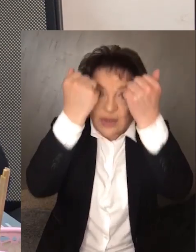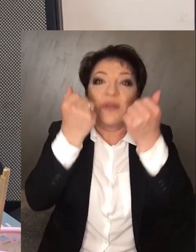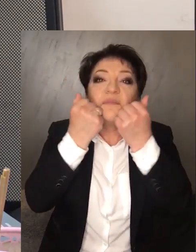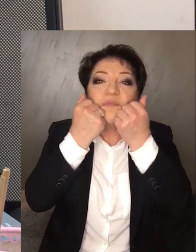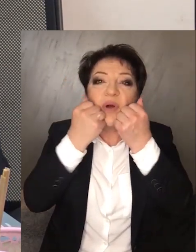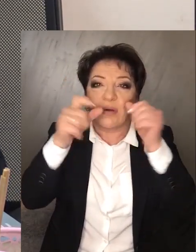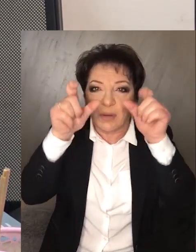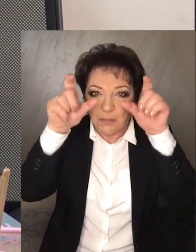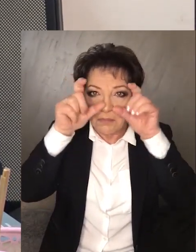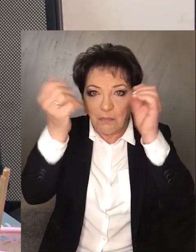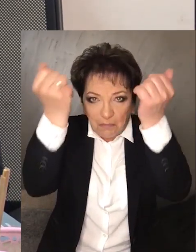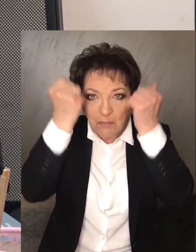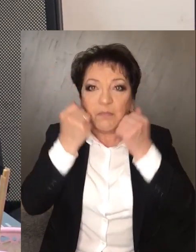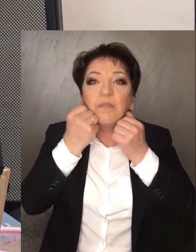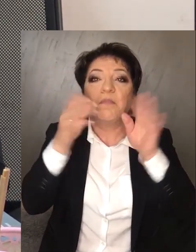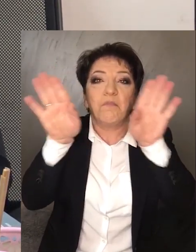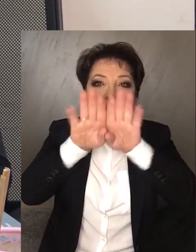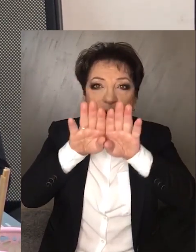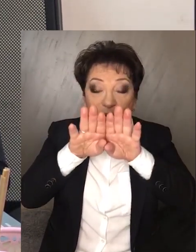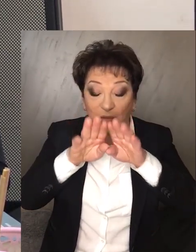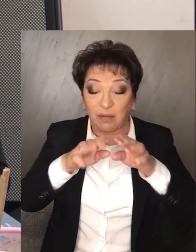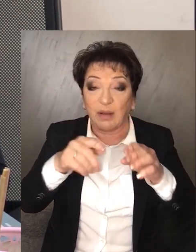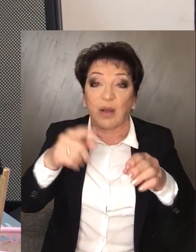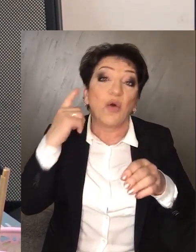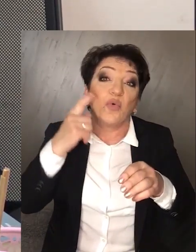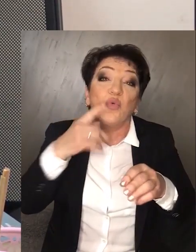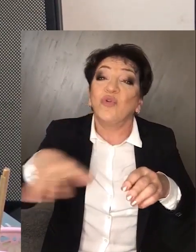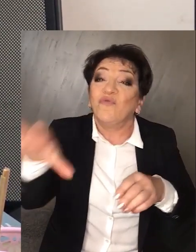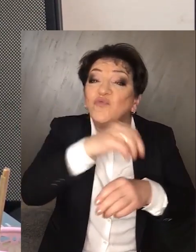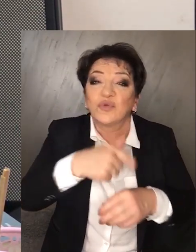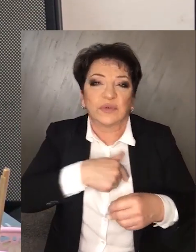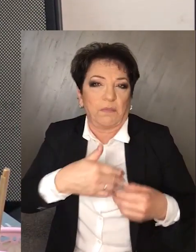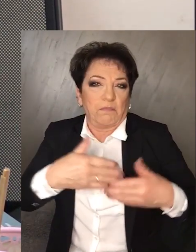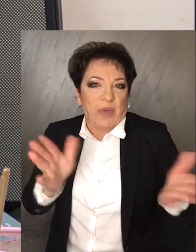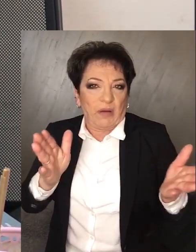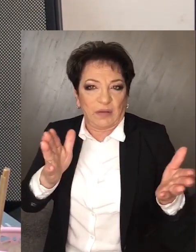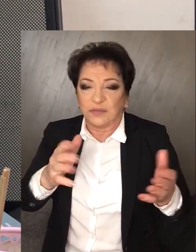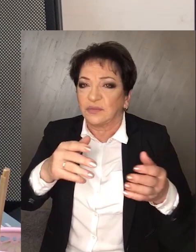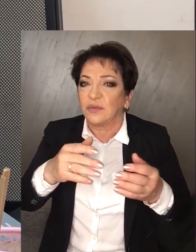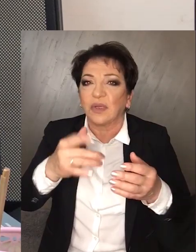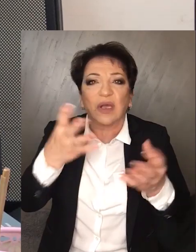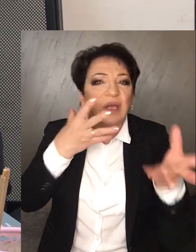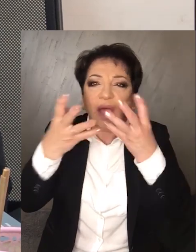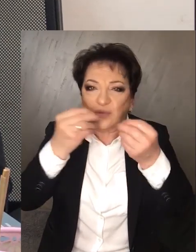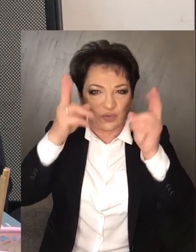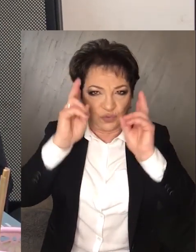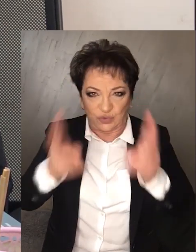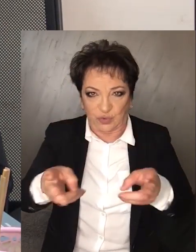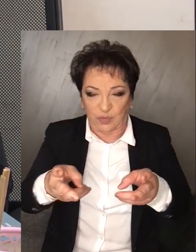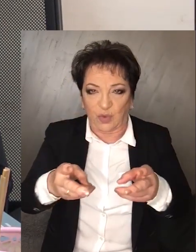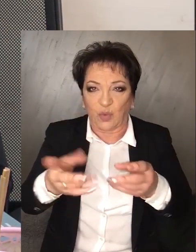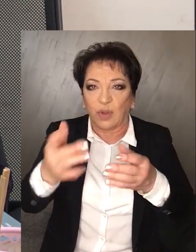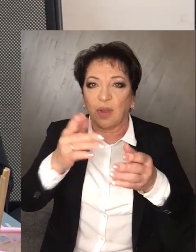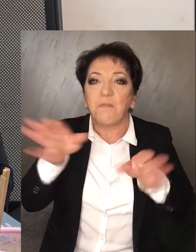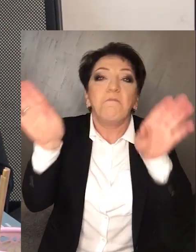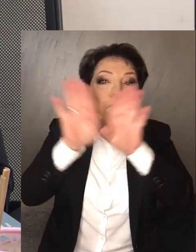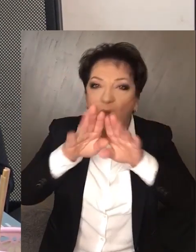Լսողները միշտ փակ են, միշտ դիմակավորված են։ Լսողները վախենում են անկեղծ լինել։ Խուլերի